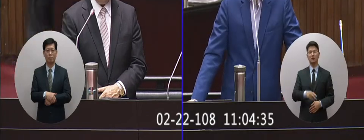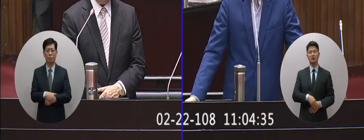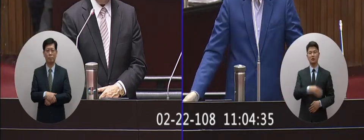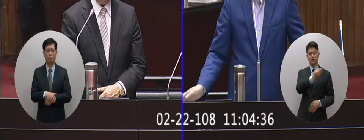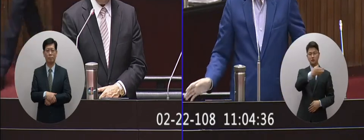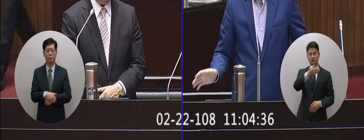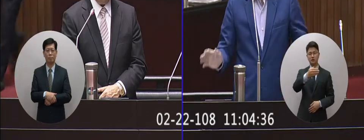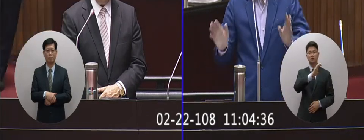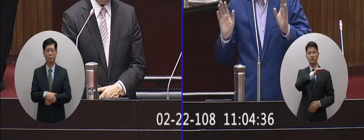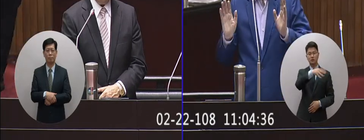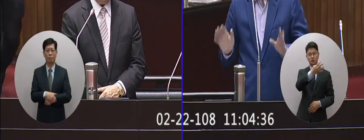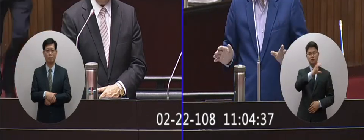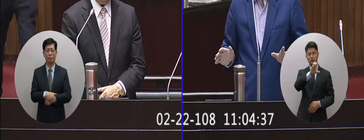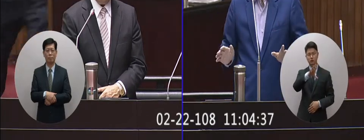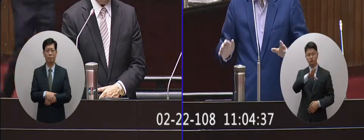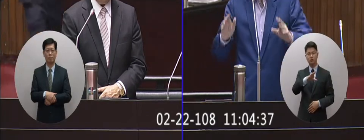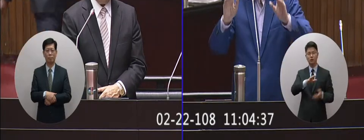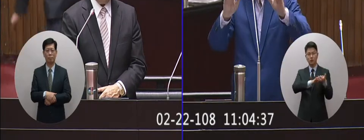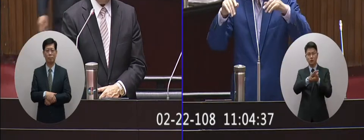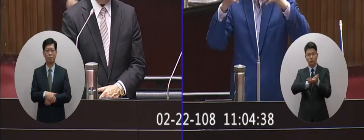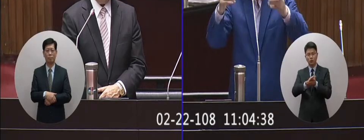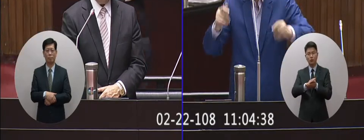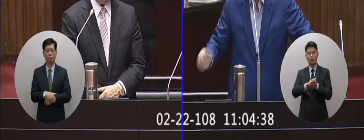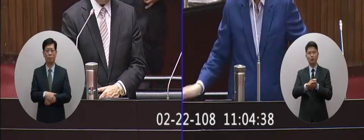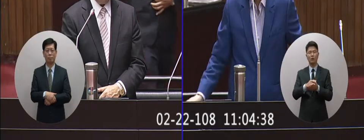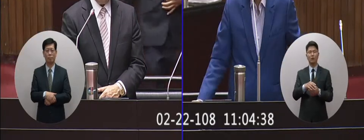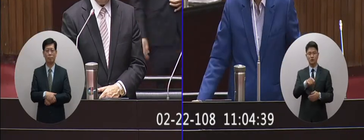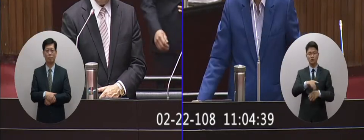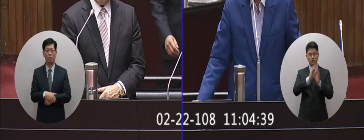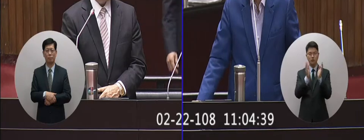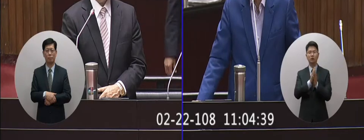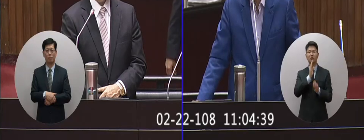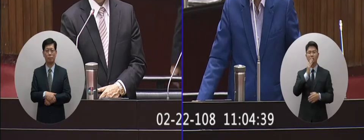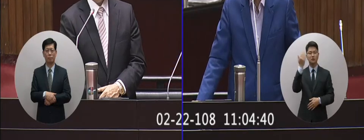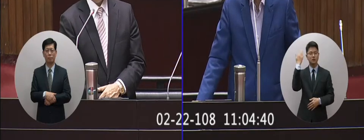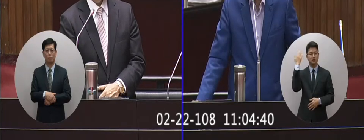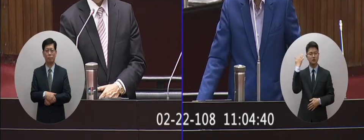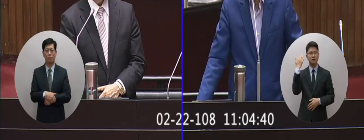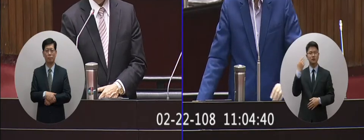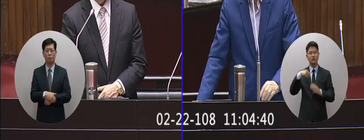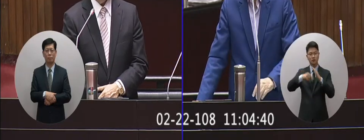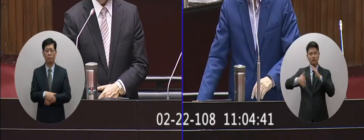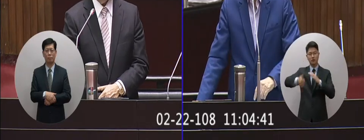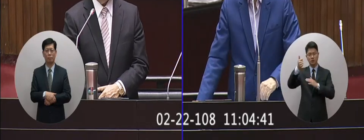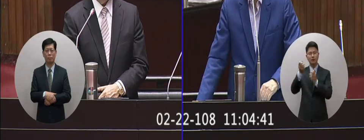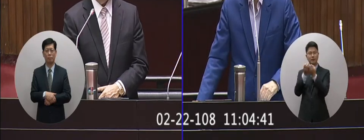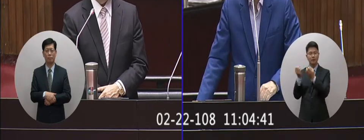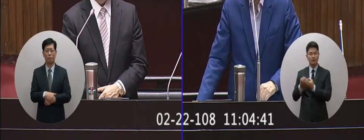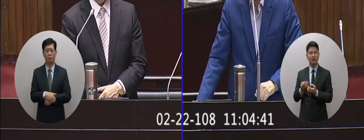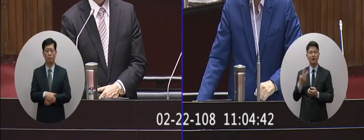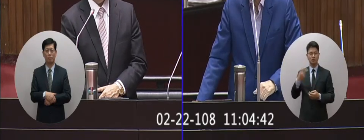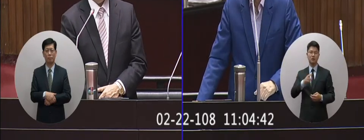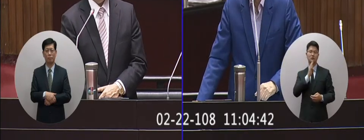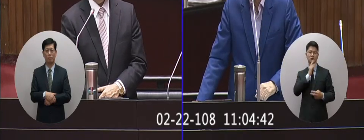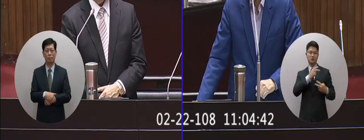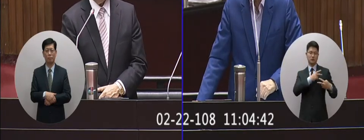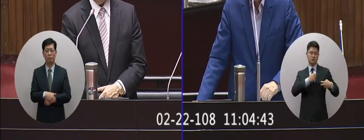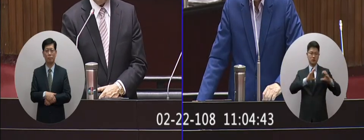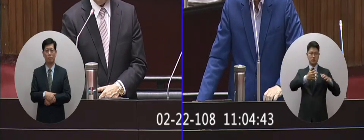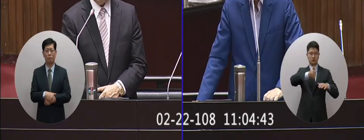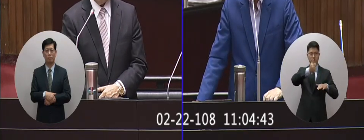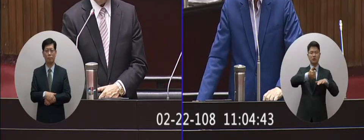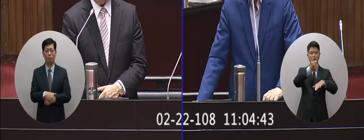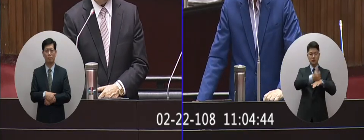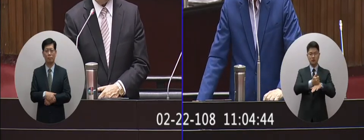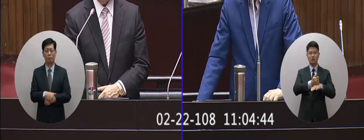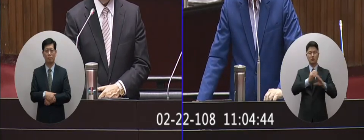之乱，这都是发生在你的前任啊，你的前任也是蔡英文当总统的时候